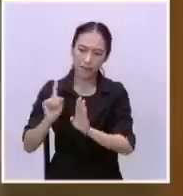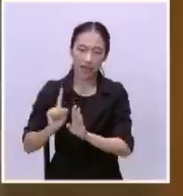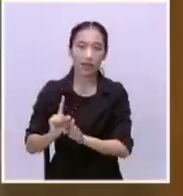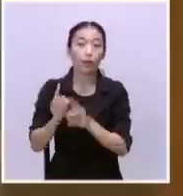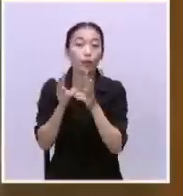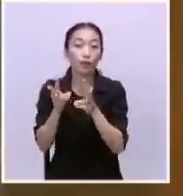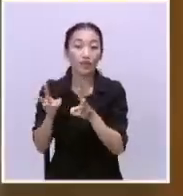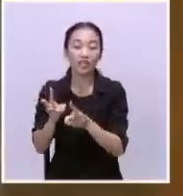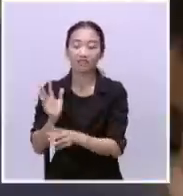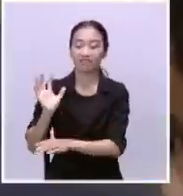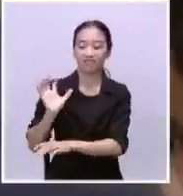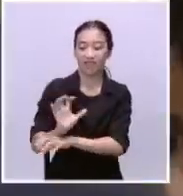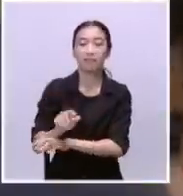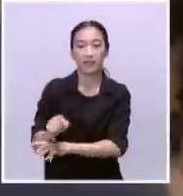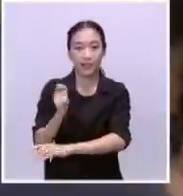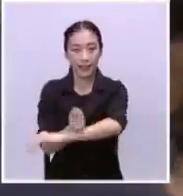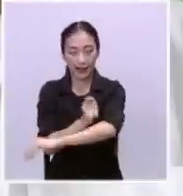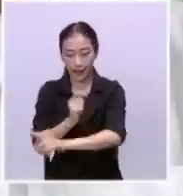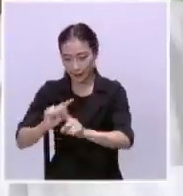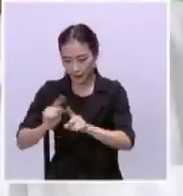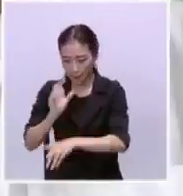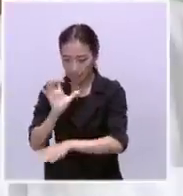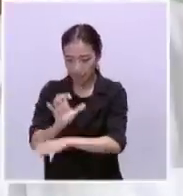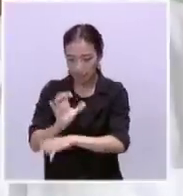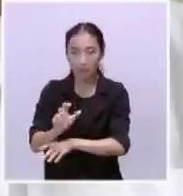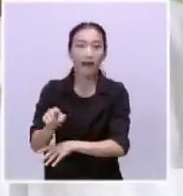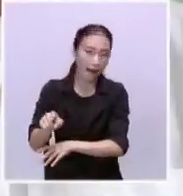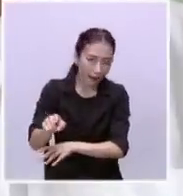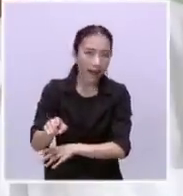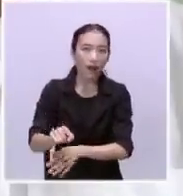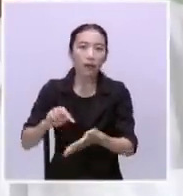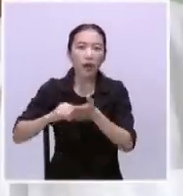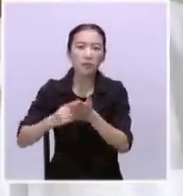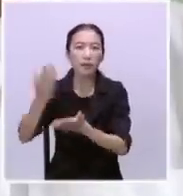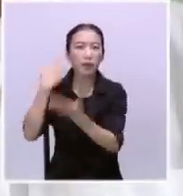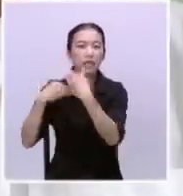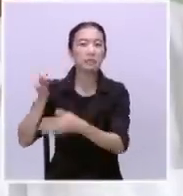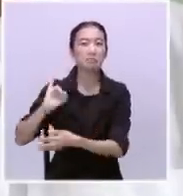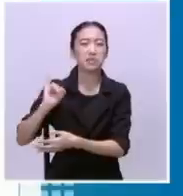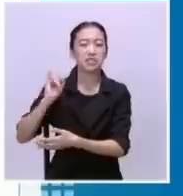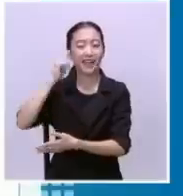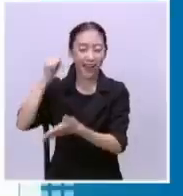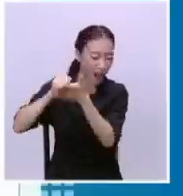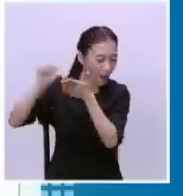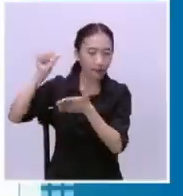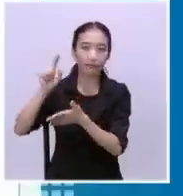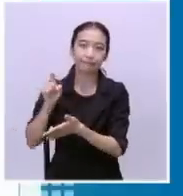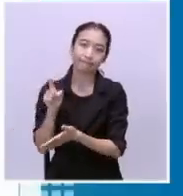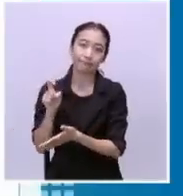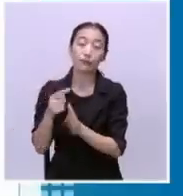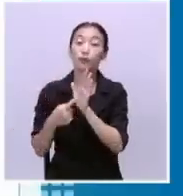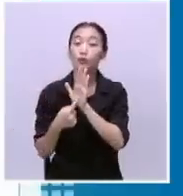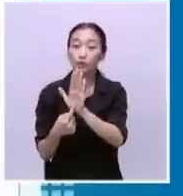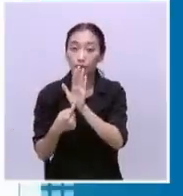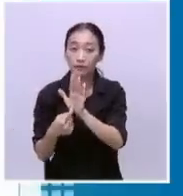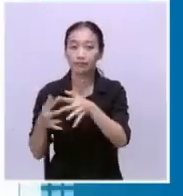แรงงานที่เป็นประวัติศาสตร์อันมืดมนที่ลบทิ้งไม่ได้ลืมไม่ได้นะคะอย่างเช่นยกตัวอย่าง